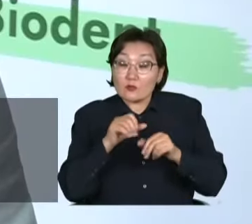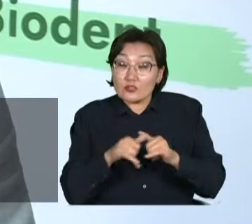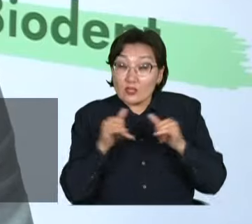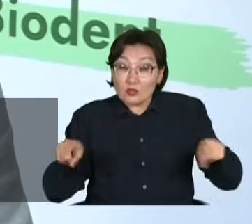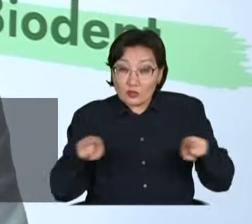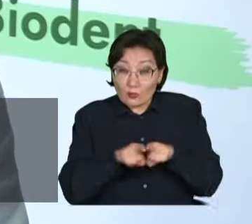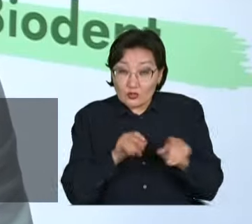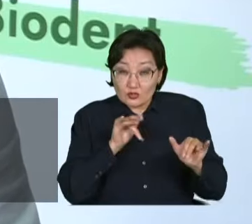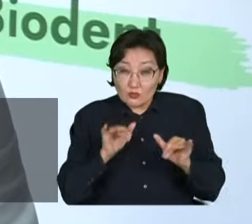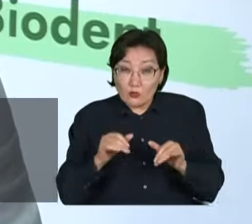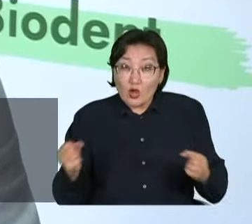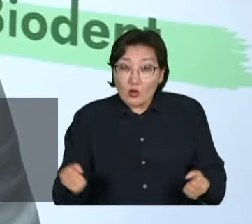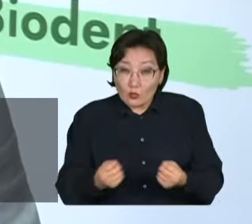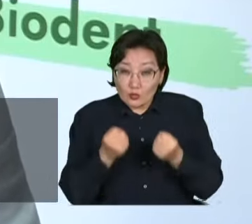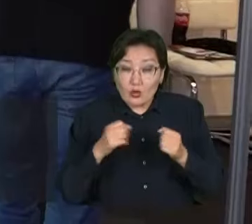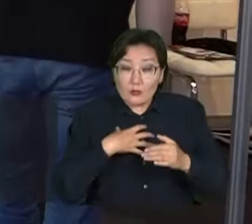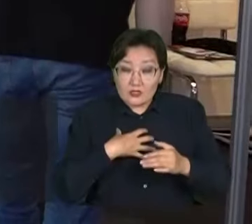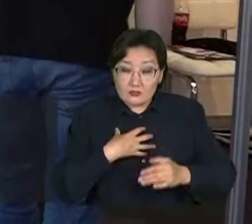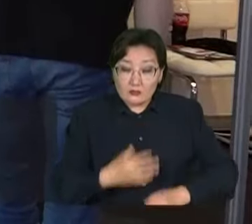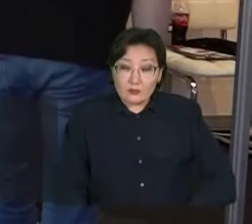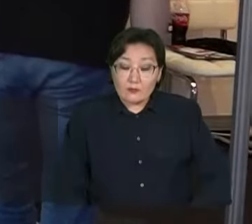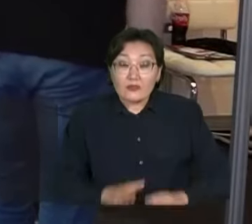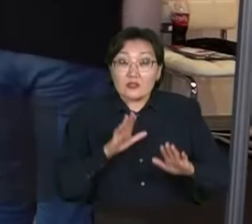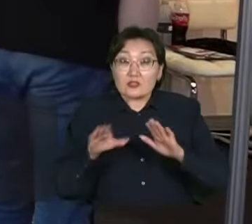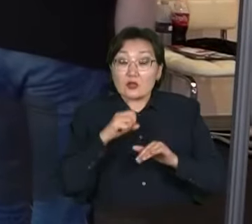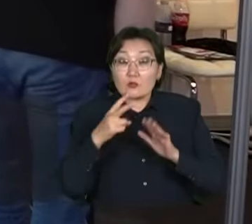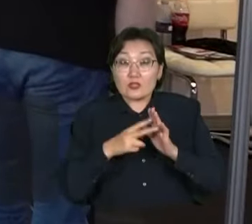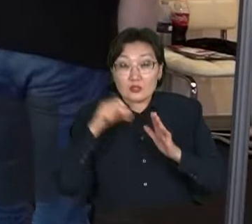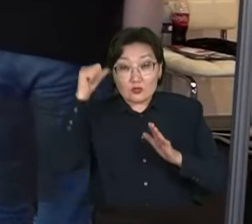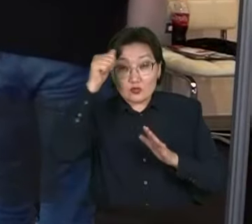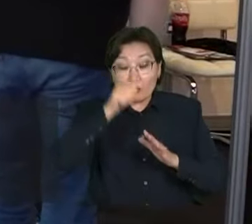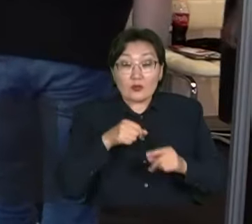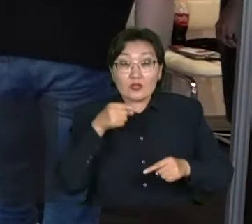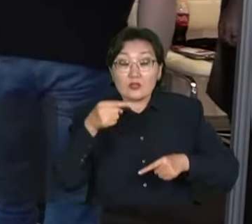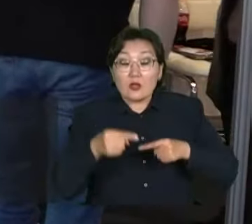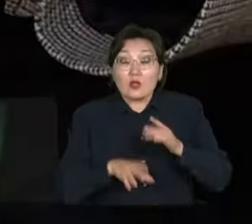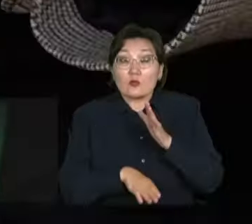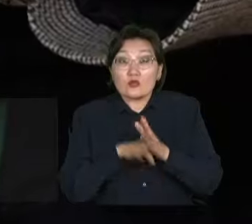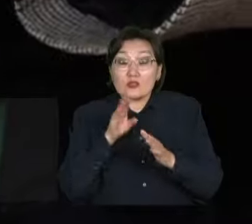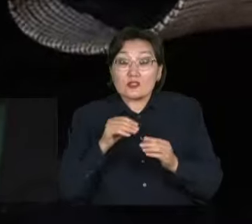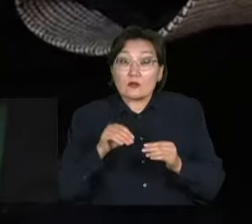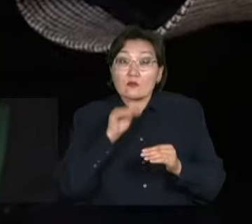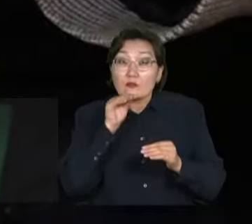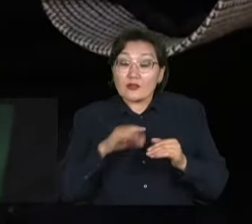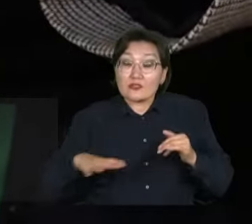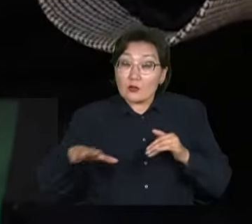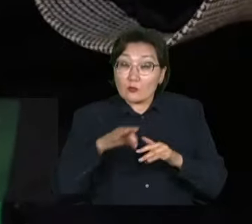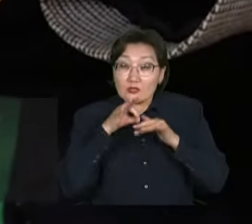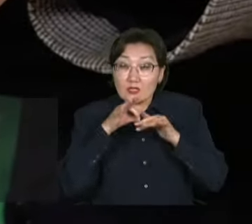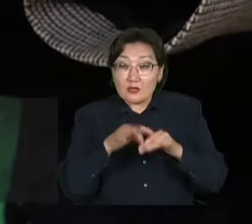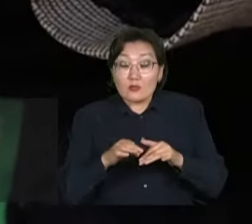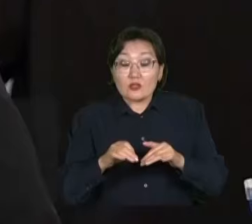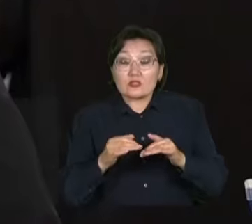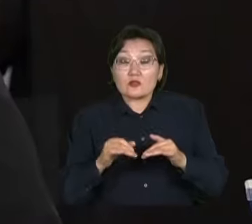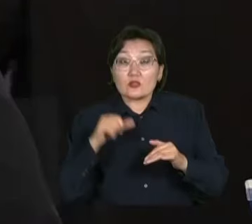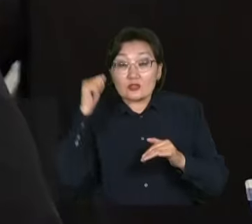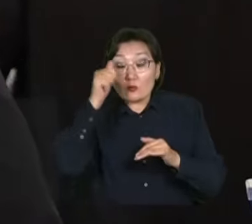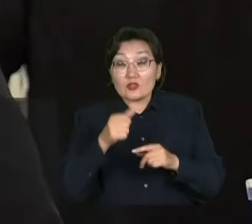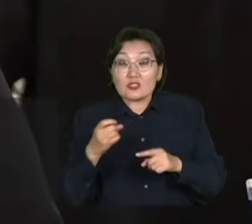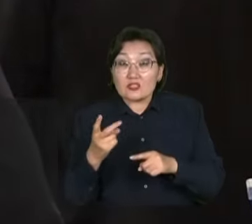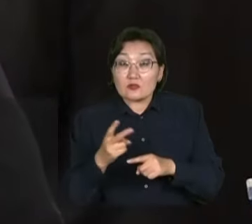мұндай іс-шараларға қолдау білдіру маңызды. Көрме 17 жылдан бері үздік кәсіби алаңдарда өткізіліп келеді. Қазденд Экспоның жылына 2